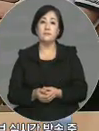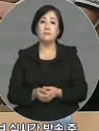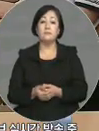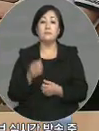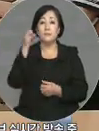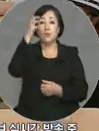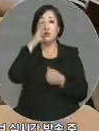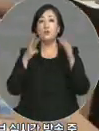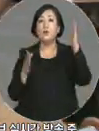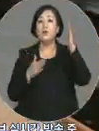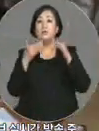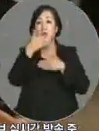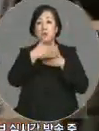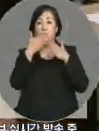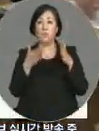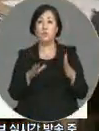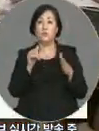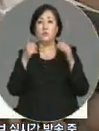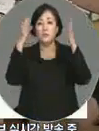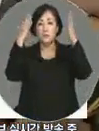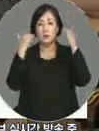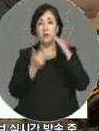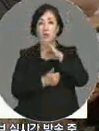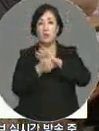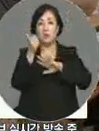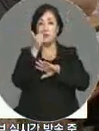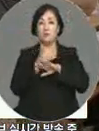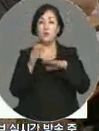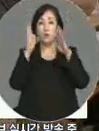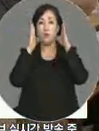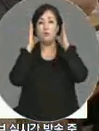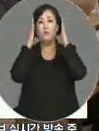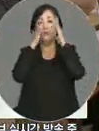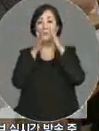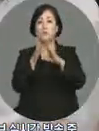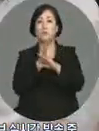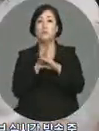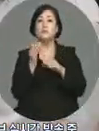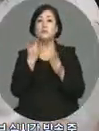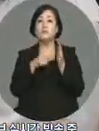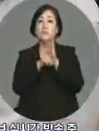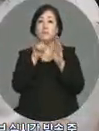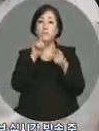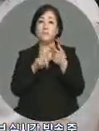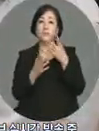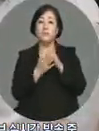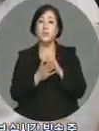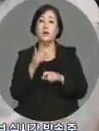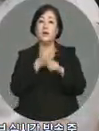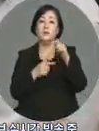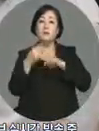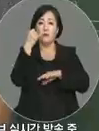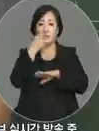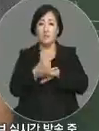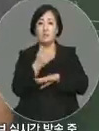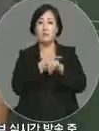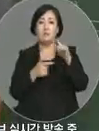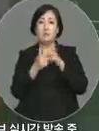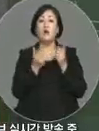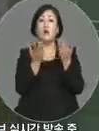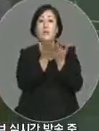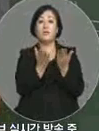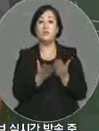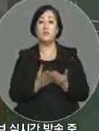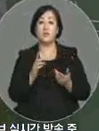고3 교실입니다. 무더위를 이겨내며 학생들이 공부에 열중하고 있습니다. 수능 최저 등급을 맞추기 위해서